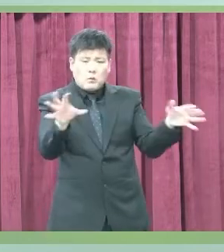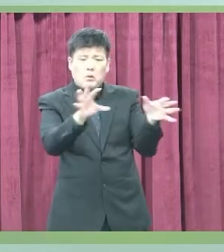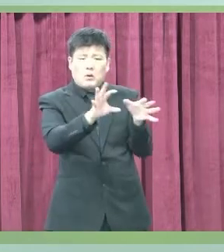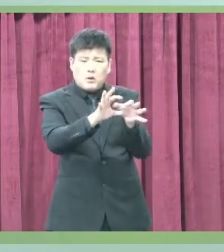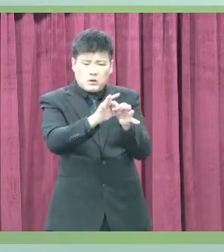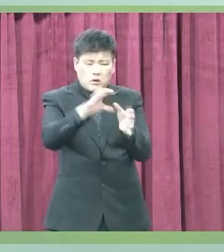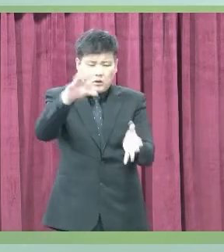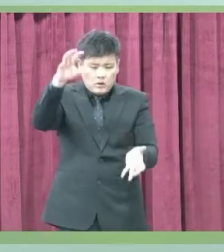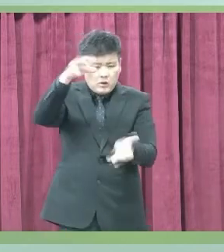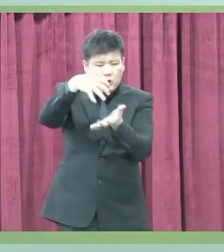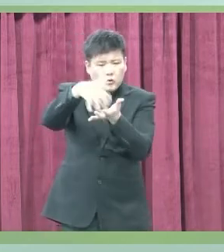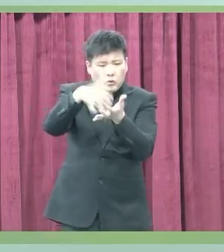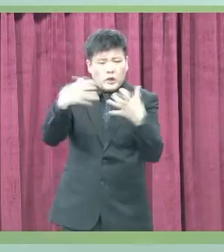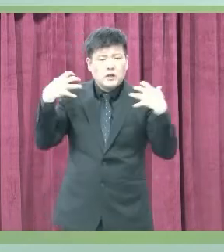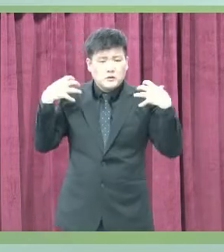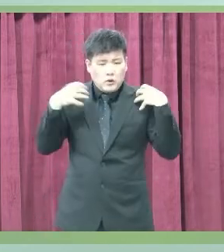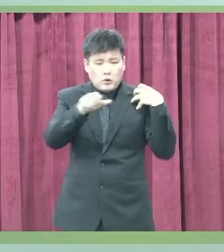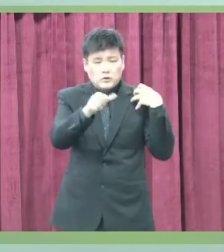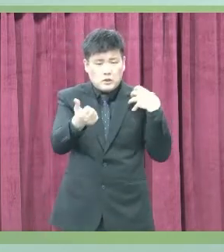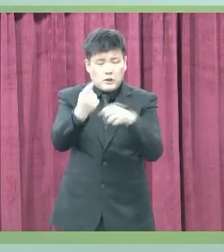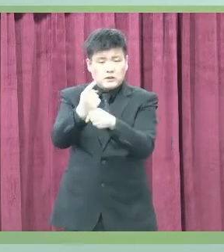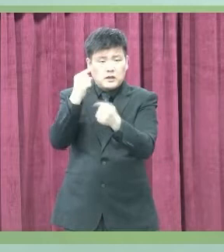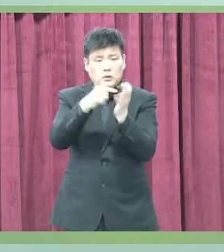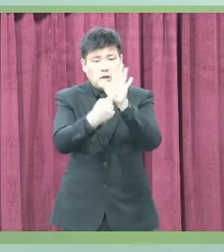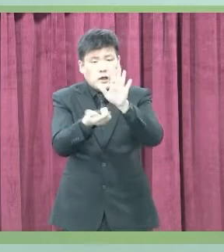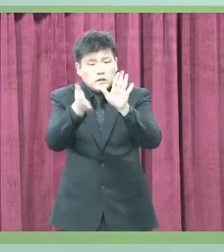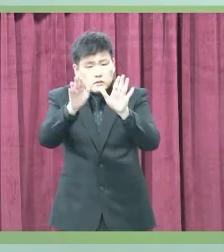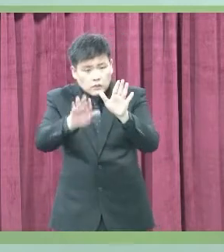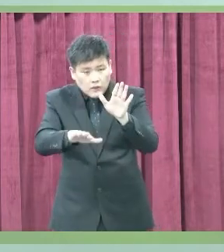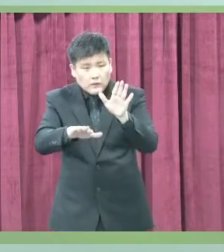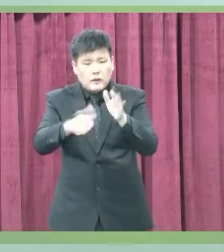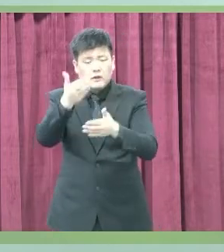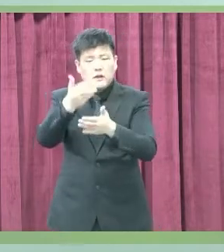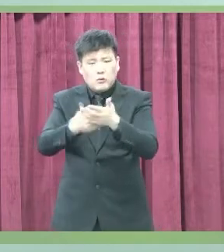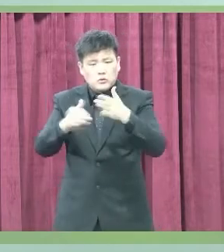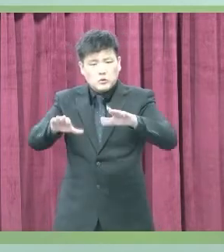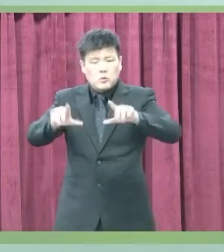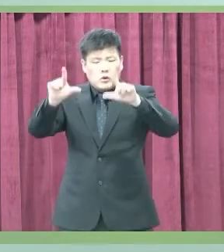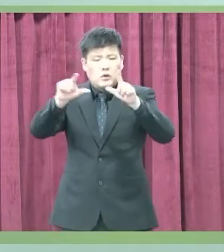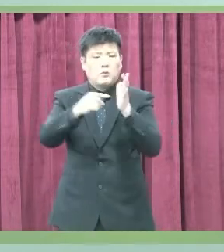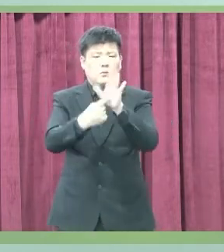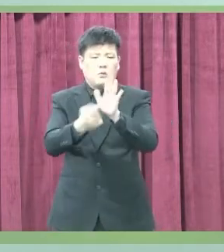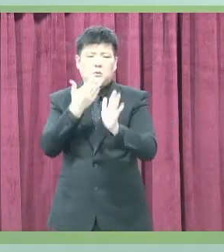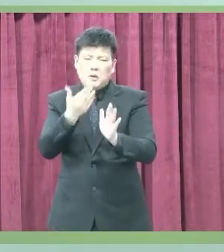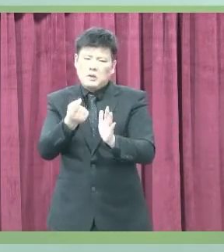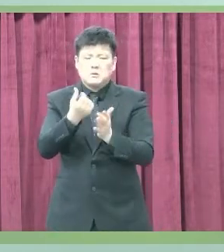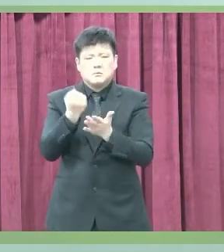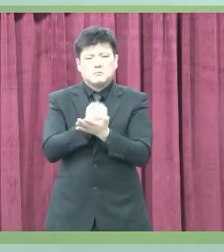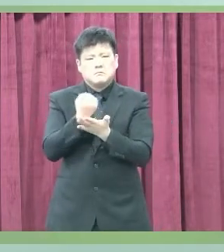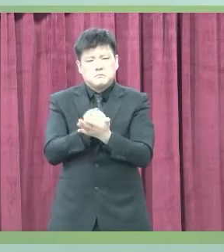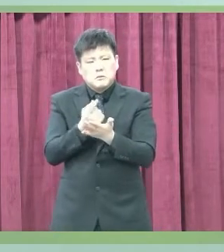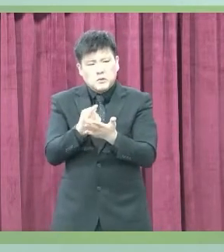그 다음 연도에 공표가 되지만 나머지 정보는 익년도에 통계가 공표가 됩니다. 그게 조금 아쉬운 점인데